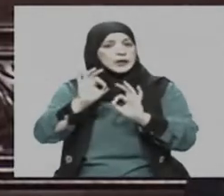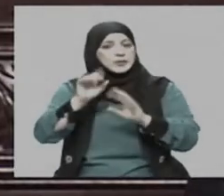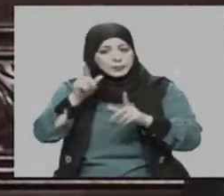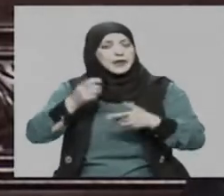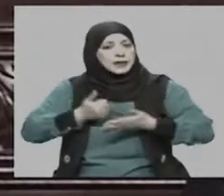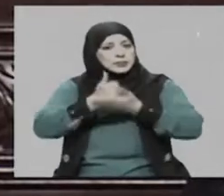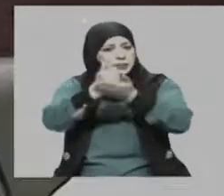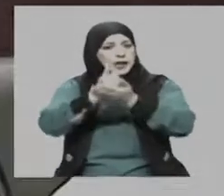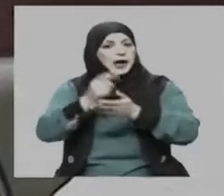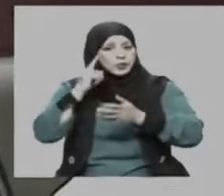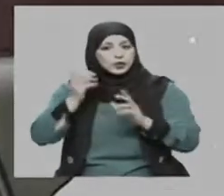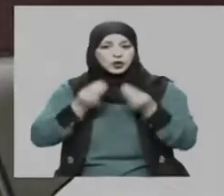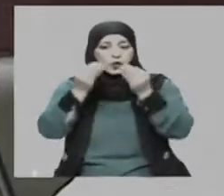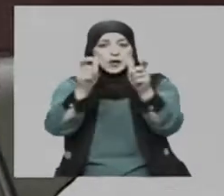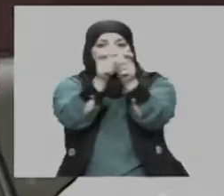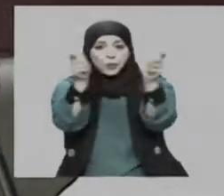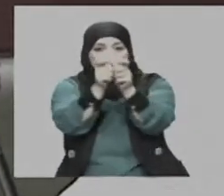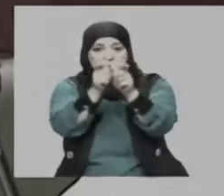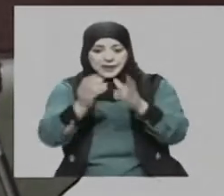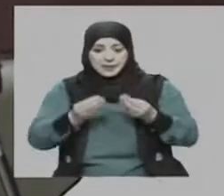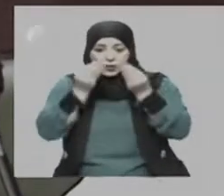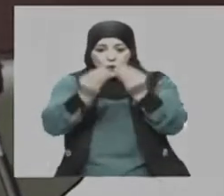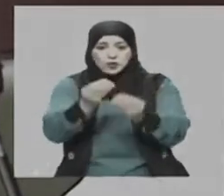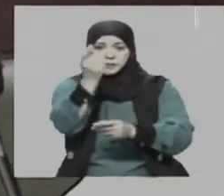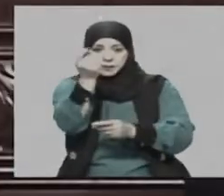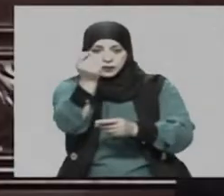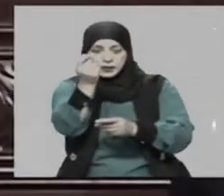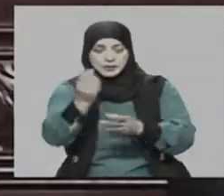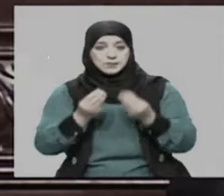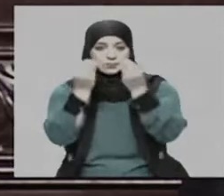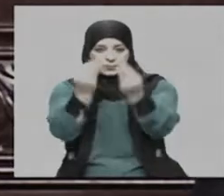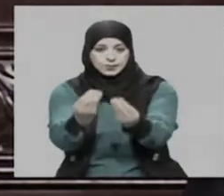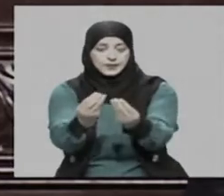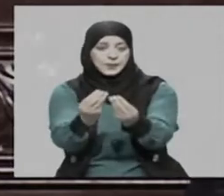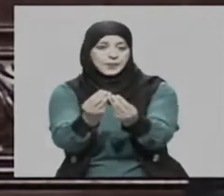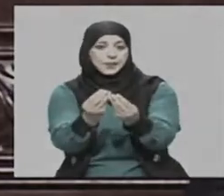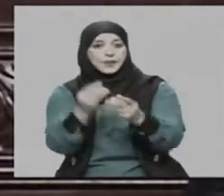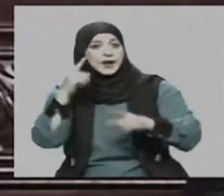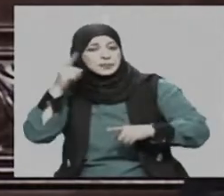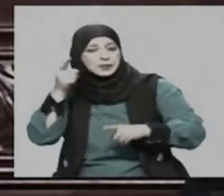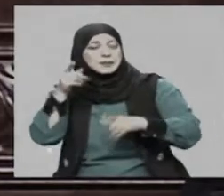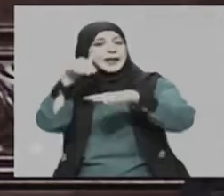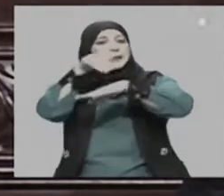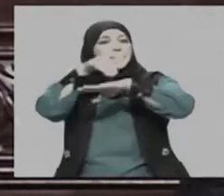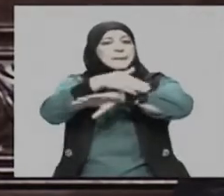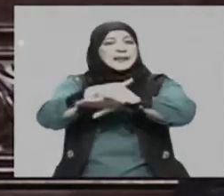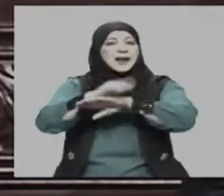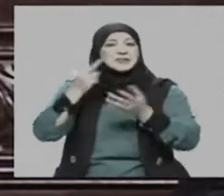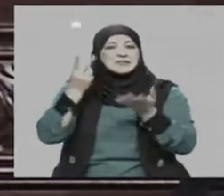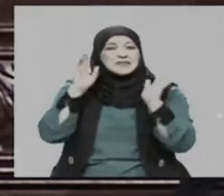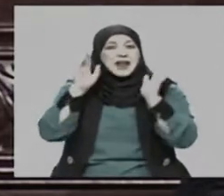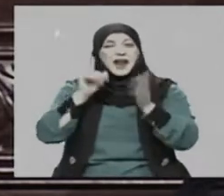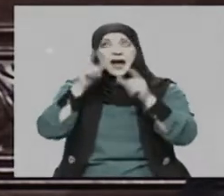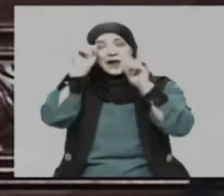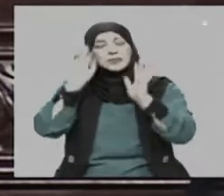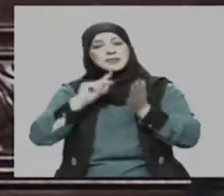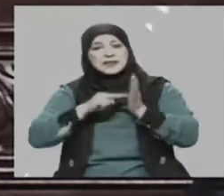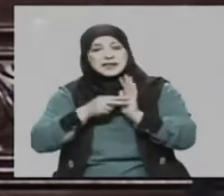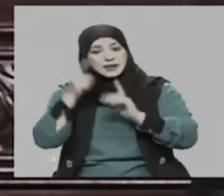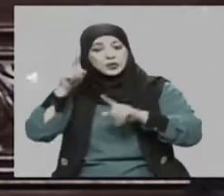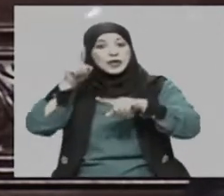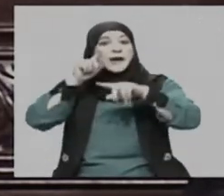نعطيه للمؤسسات الفلوس في إطار البطالة الفنية، باش شهريتك تقعد